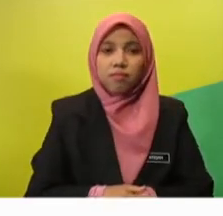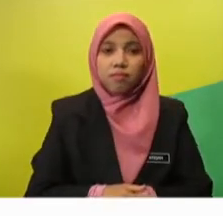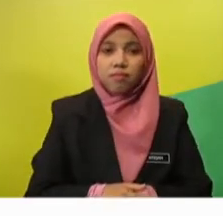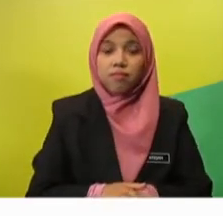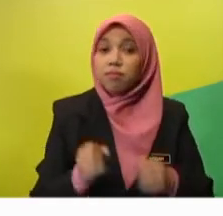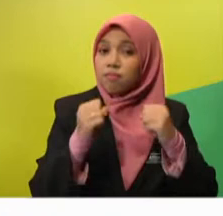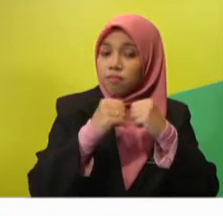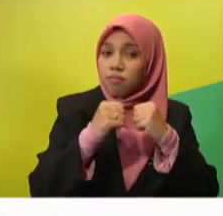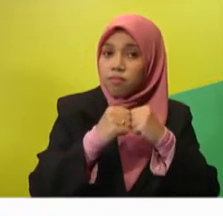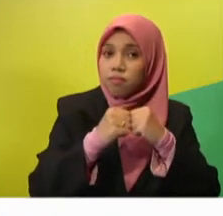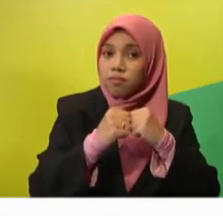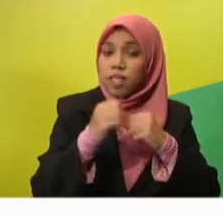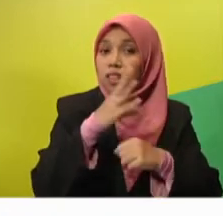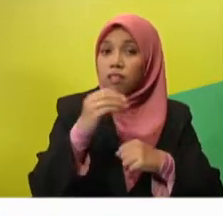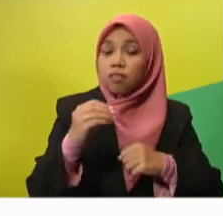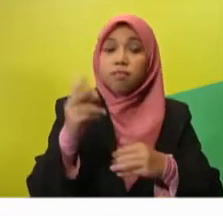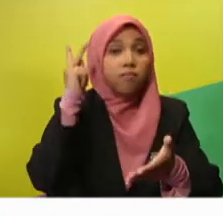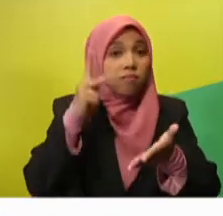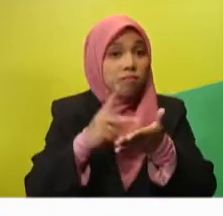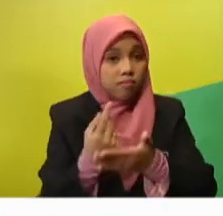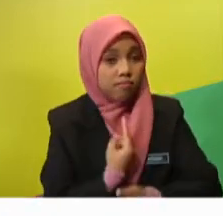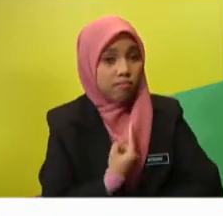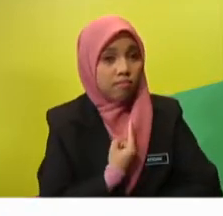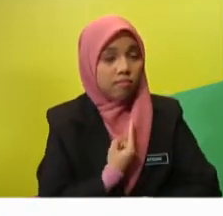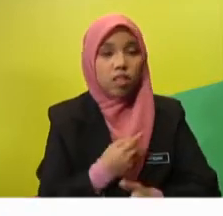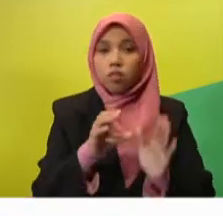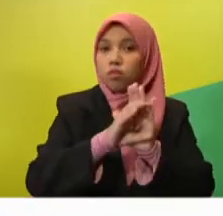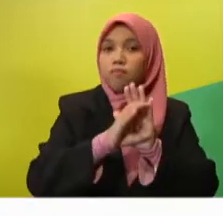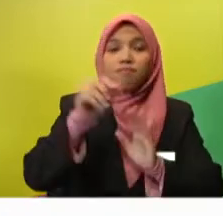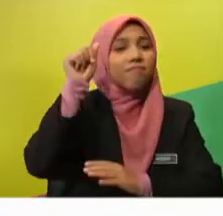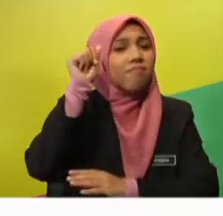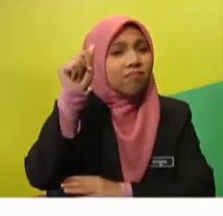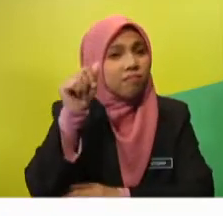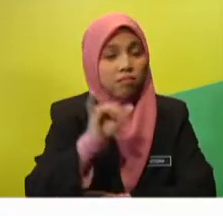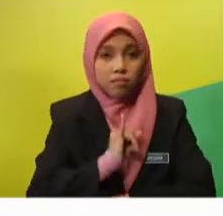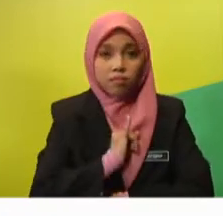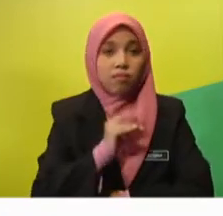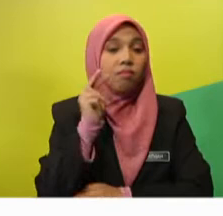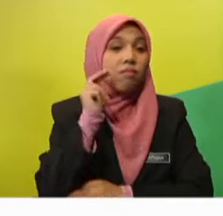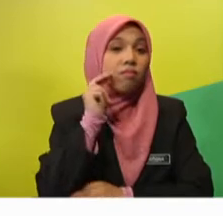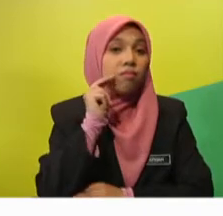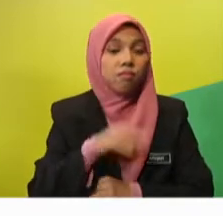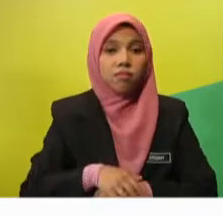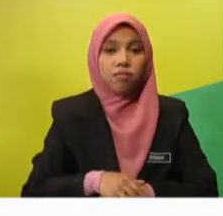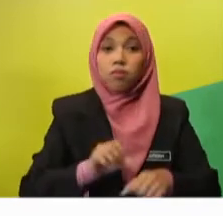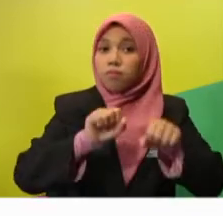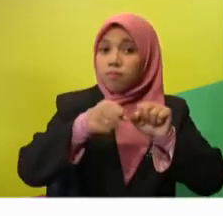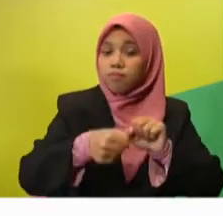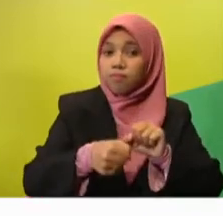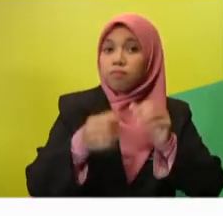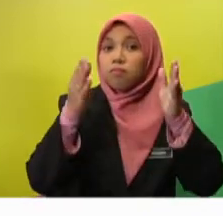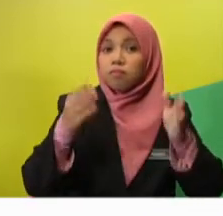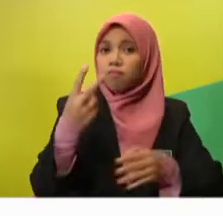kita. Contohnya, assalamualaikum, saya Nadia. Kita perkenalkan dia supaya dia tidak terkejut sebab kita nak tolong dia,